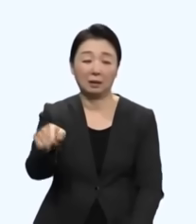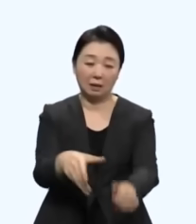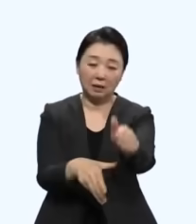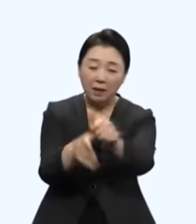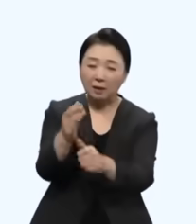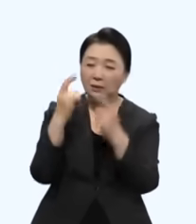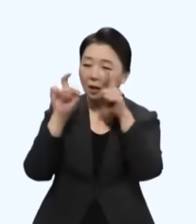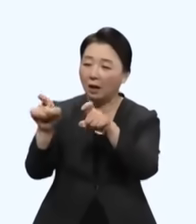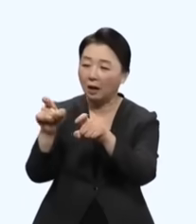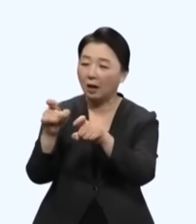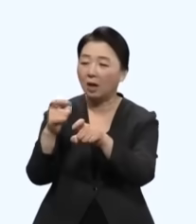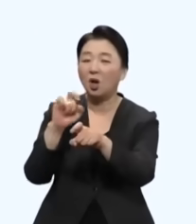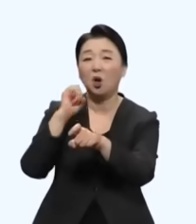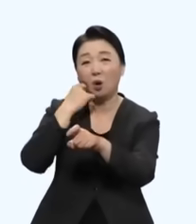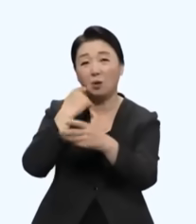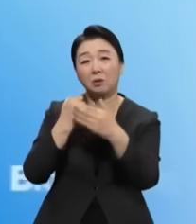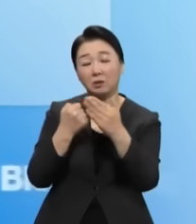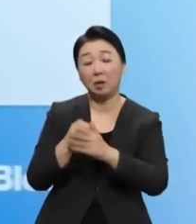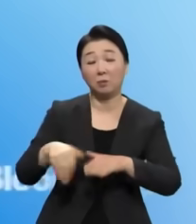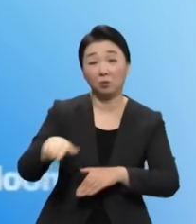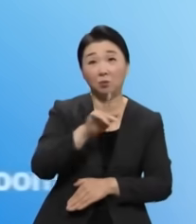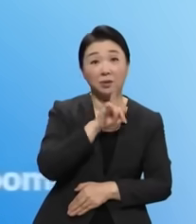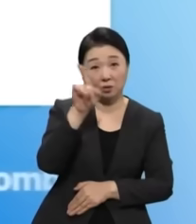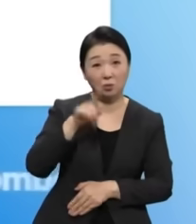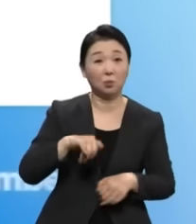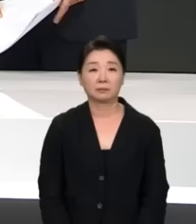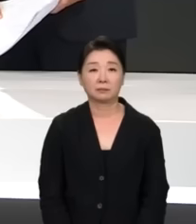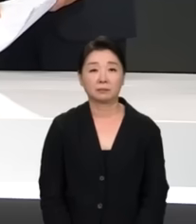특정이 어려워 적극적인 신고가 필요해 보입니다.